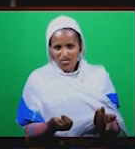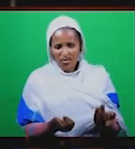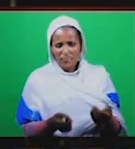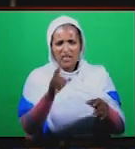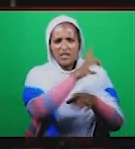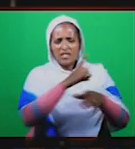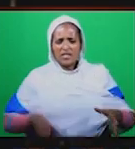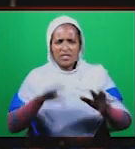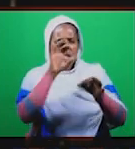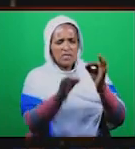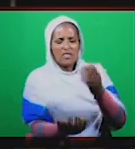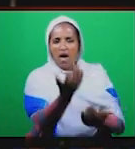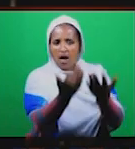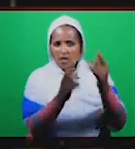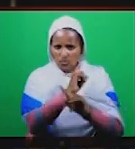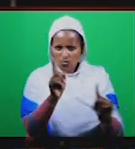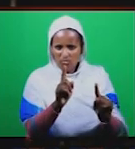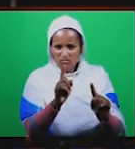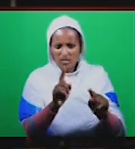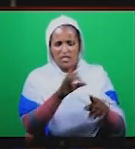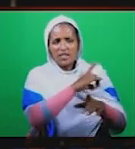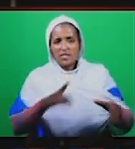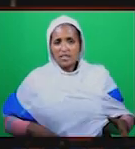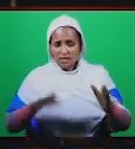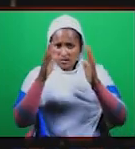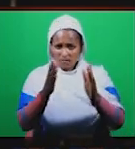አማኙ አንተ የእግዚአብሔርን ቃል ውሃ አይወስደውም አለ።